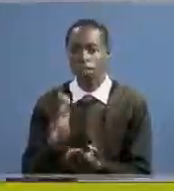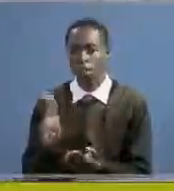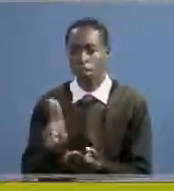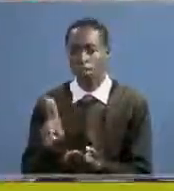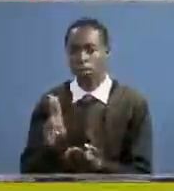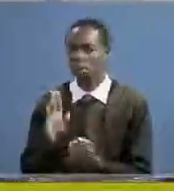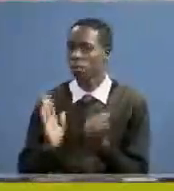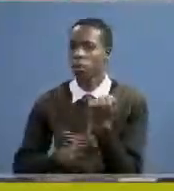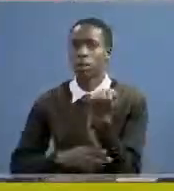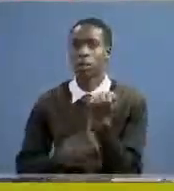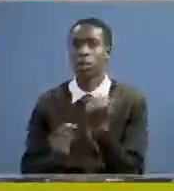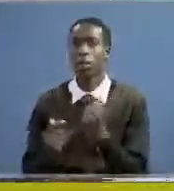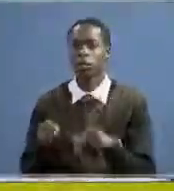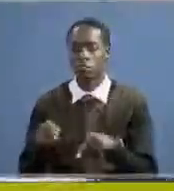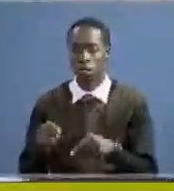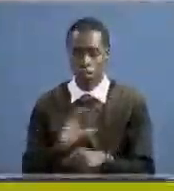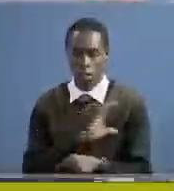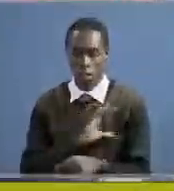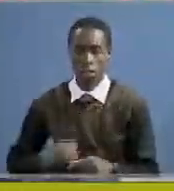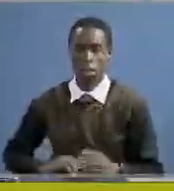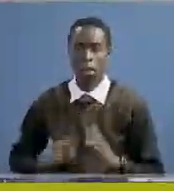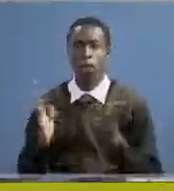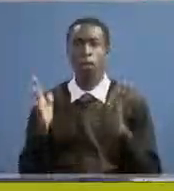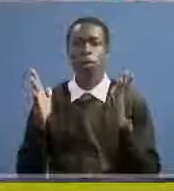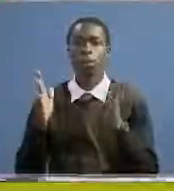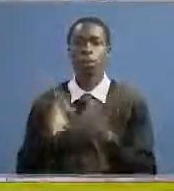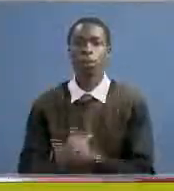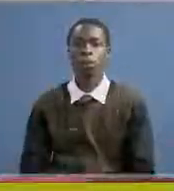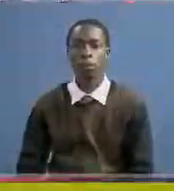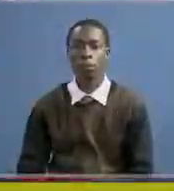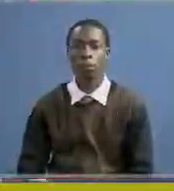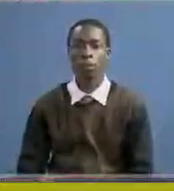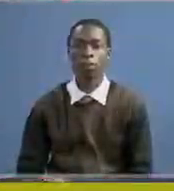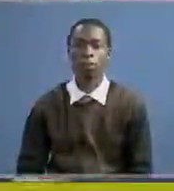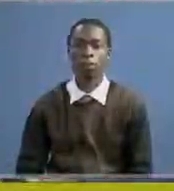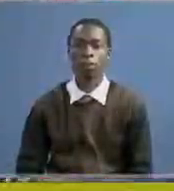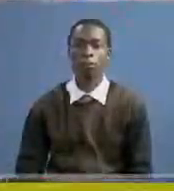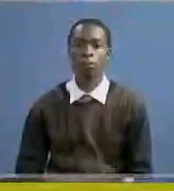mbaya wa fedha katika msimu huu wa Krismasi. Kristin Kamau, KUTV.